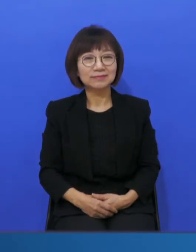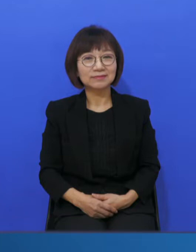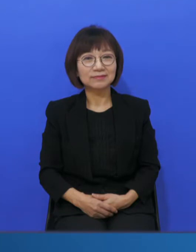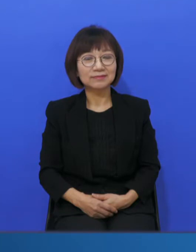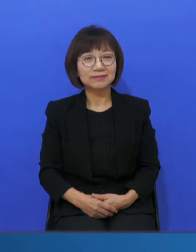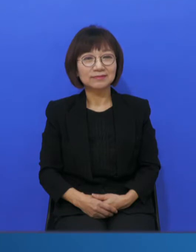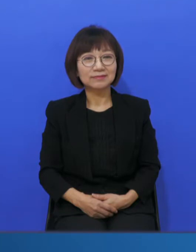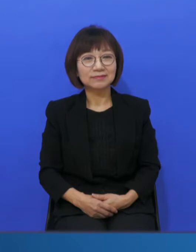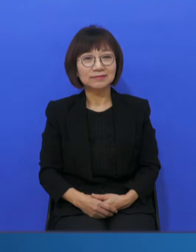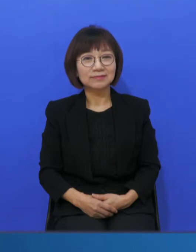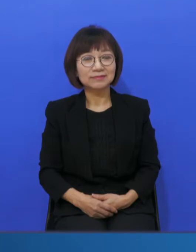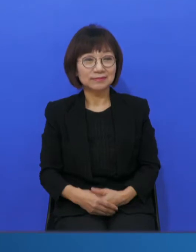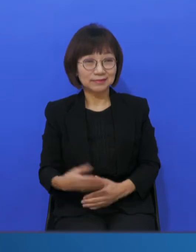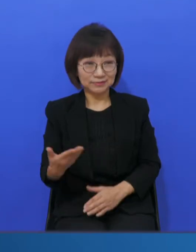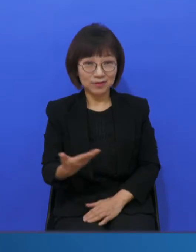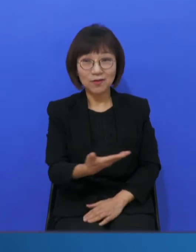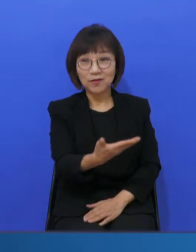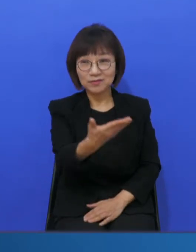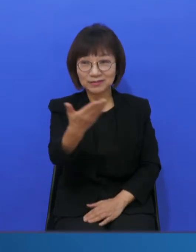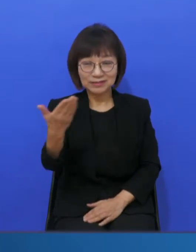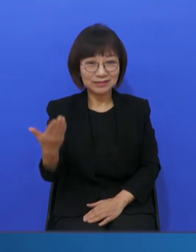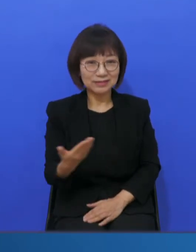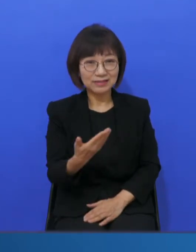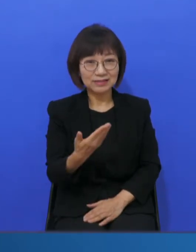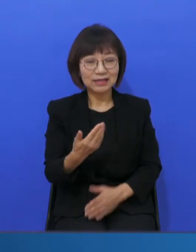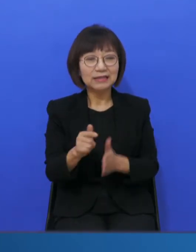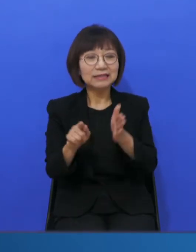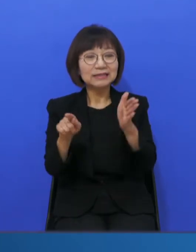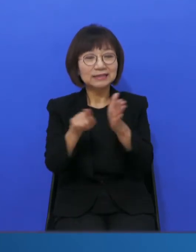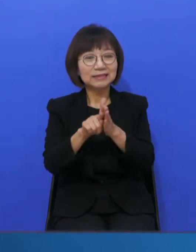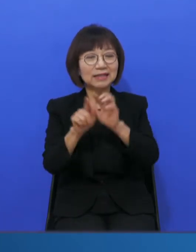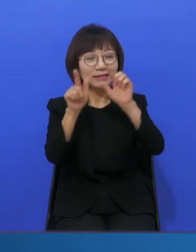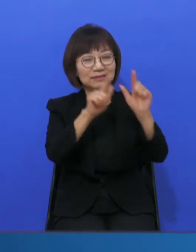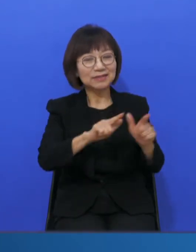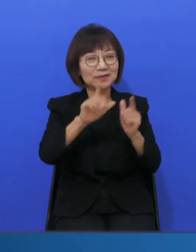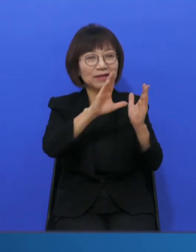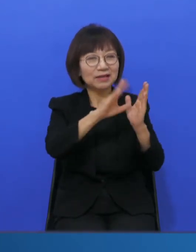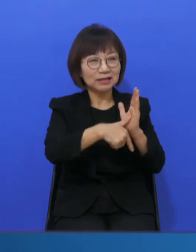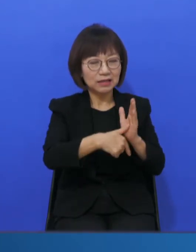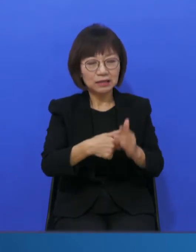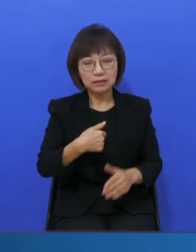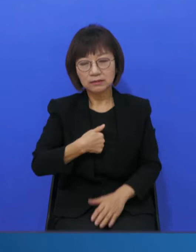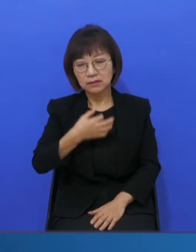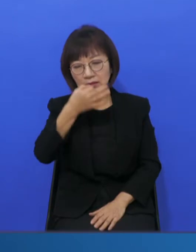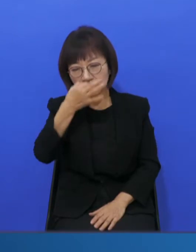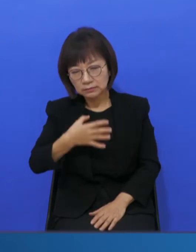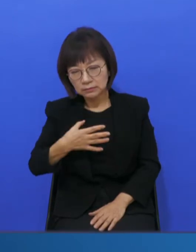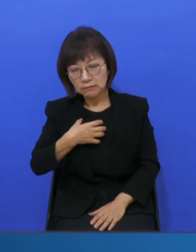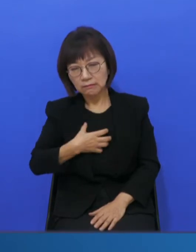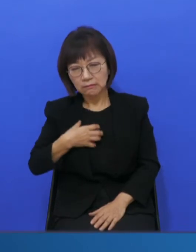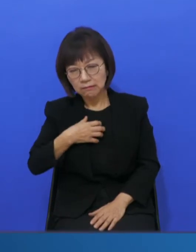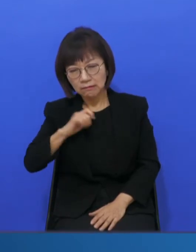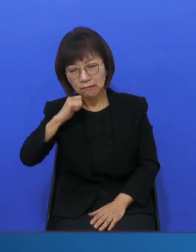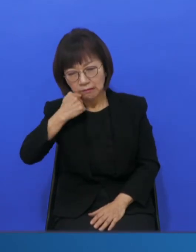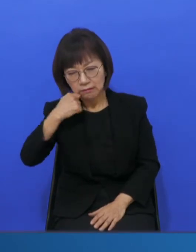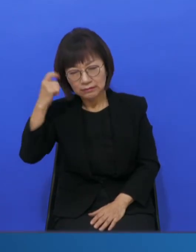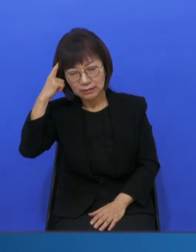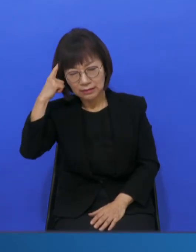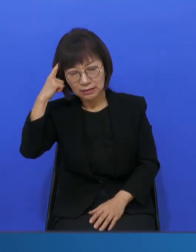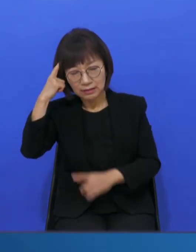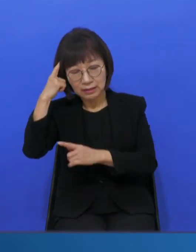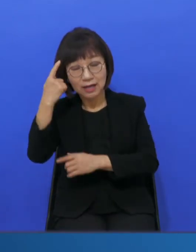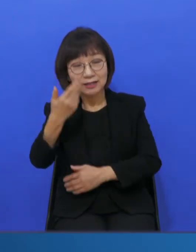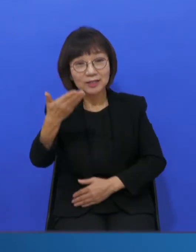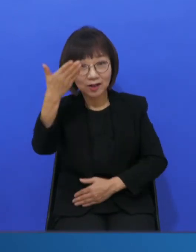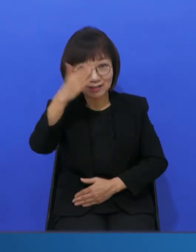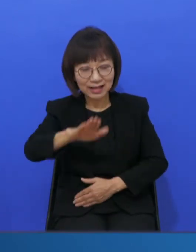신앙생활 하시면서 너무 막 어렵다, 힘들다라고 생각하고 있는데 자세히 보면 아닙니다. And you live your walk of faith, your Christian